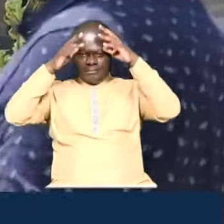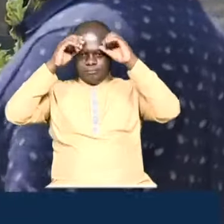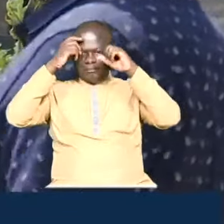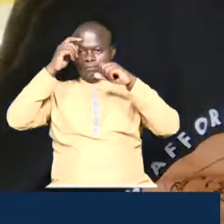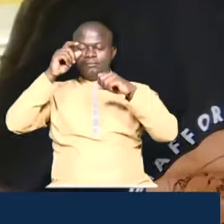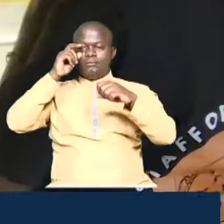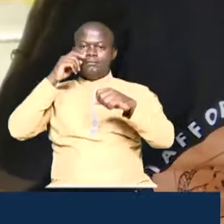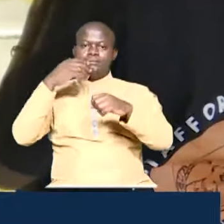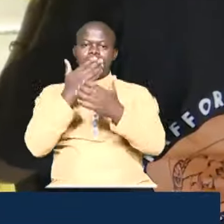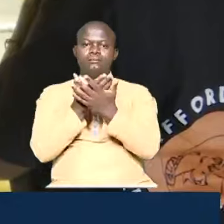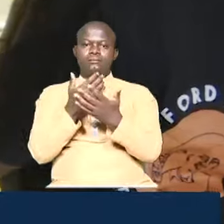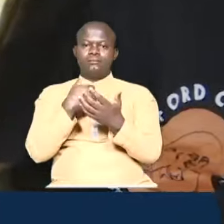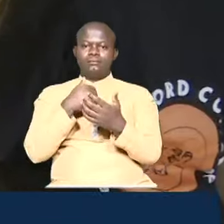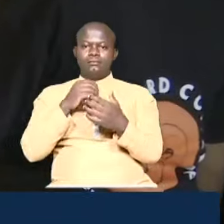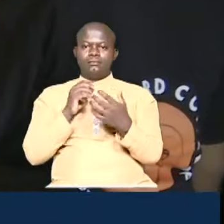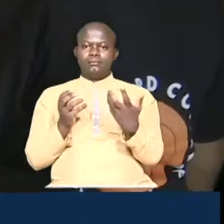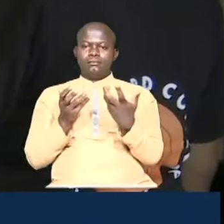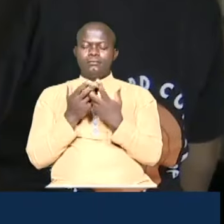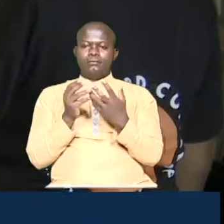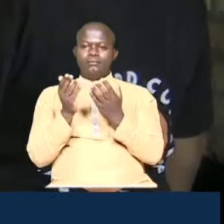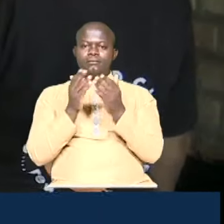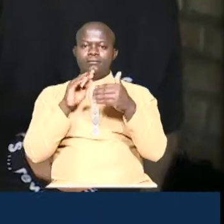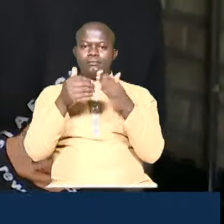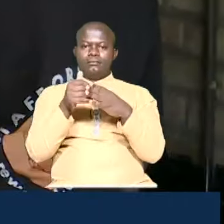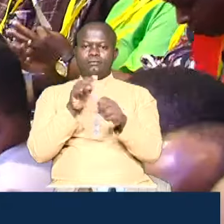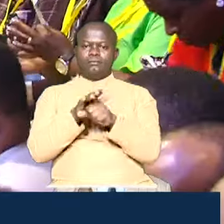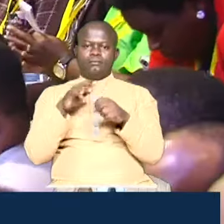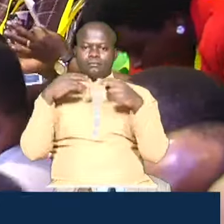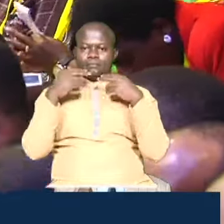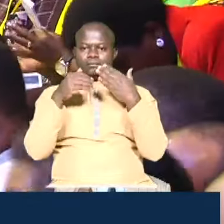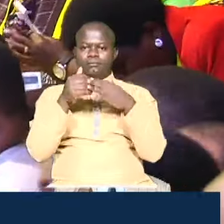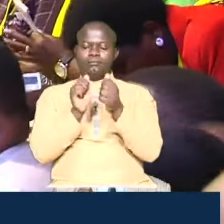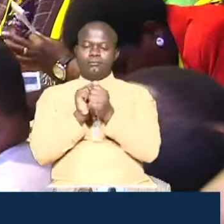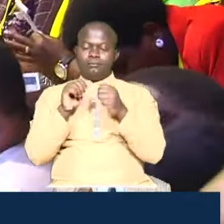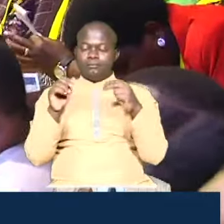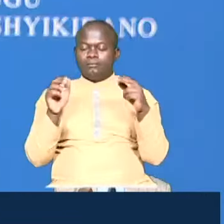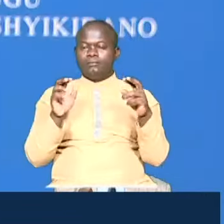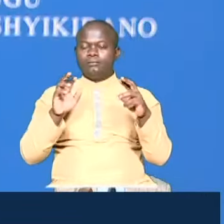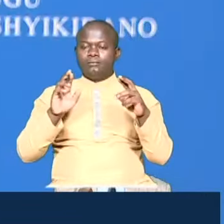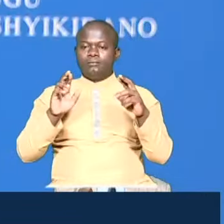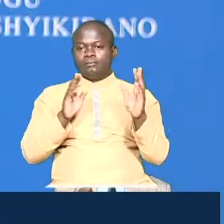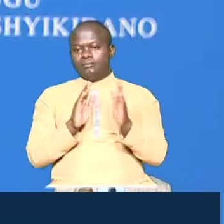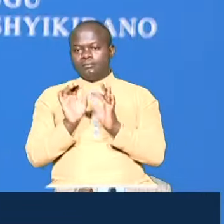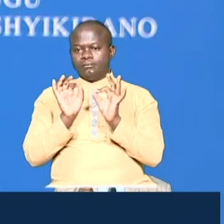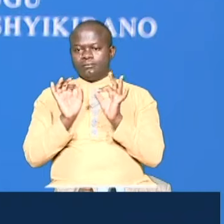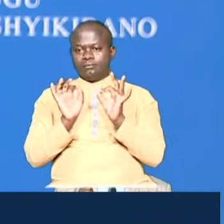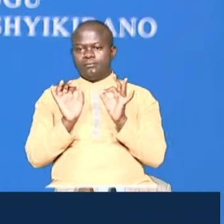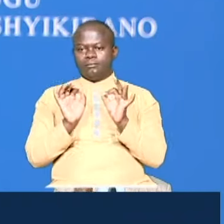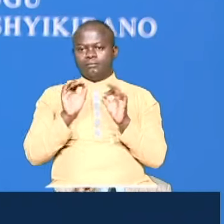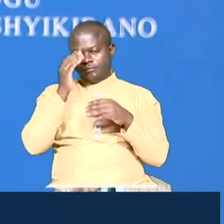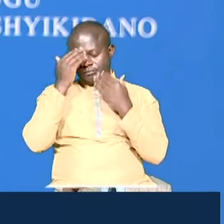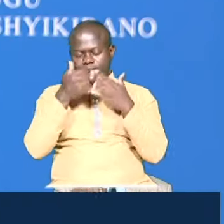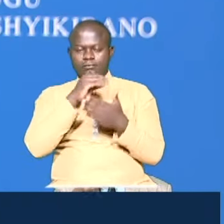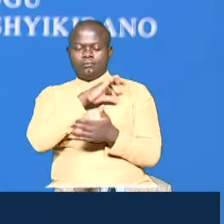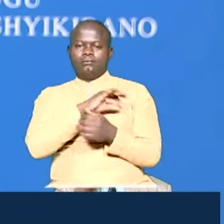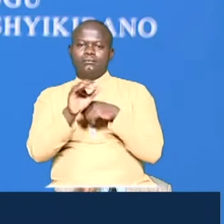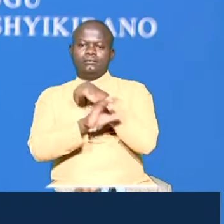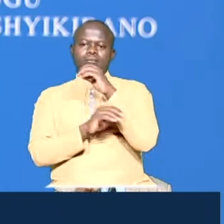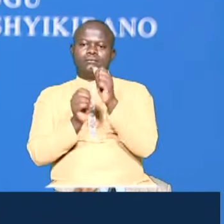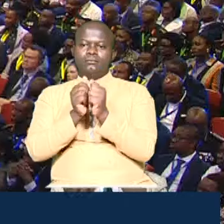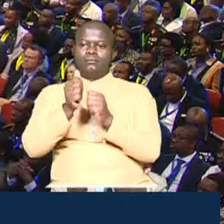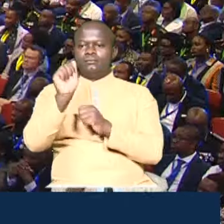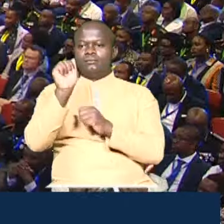yakunze gusaba abafite aho bahuriye na serivisi cyane cyane z'amahoteli n'amaresitora kuzinoza kuko zifite inyungu ku gihugu no kuri bo ubwabo.